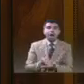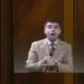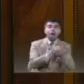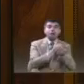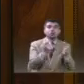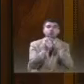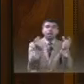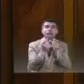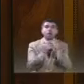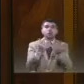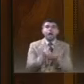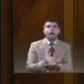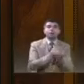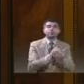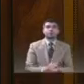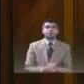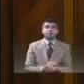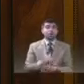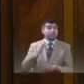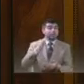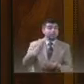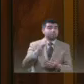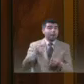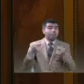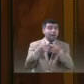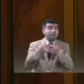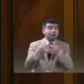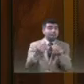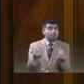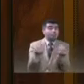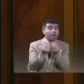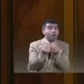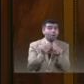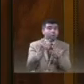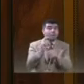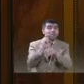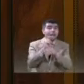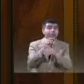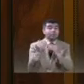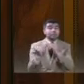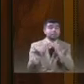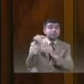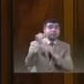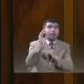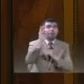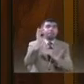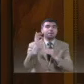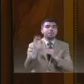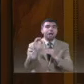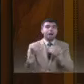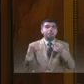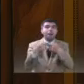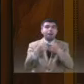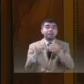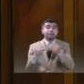المنتجة، وشريطة الحرص من جهة أخرى على ألا يتعدى مستوى المديونية السقف الذي يضمن